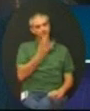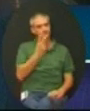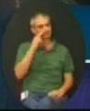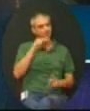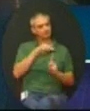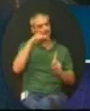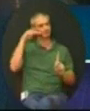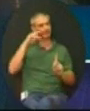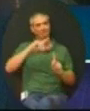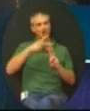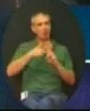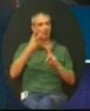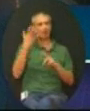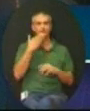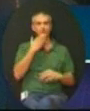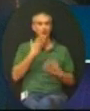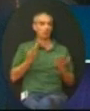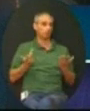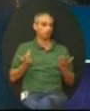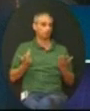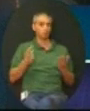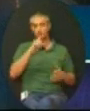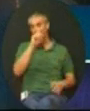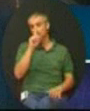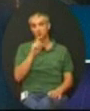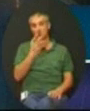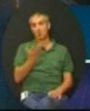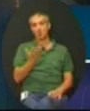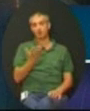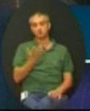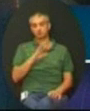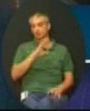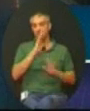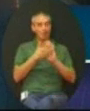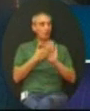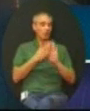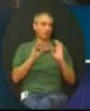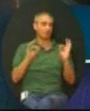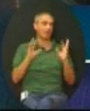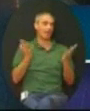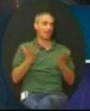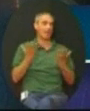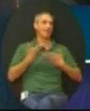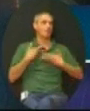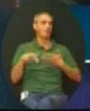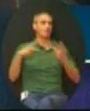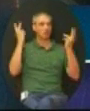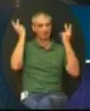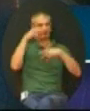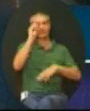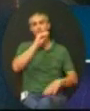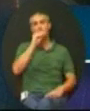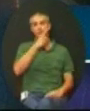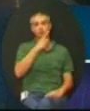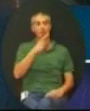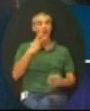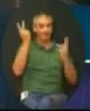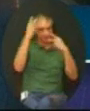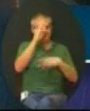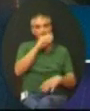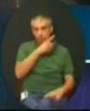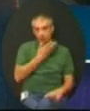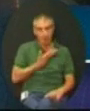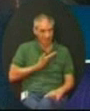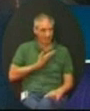בראיית מקרו, ולא רק בראיית ירושלים. טוב. אולי הכל התחיל מהאופן שבו התקבלו פה הסכמי אוסלו. הסכמי אוסלו